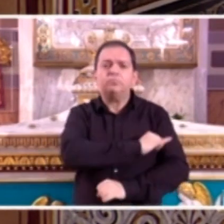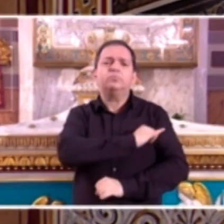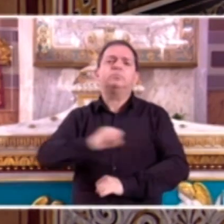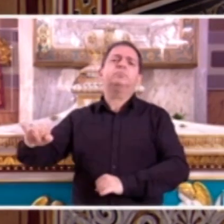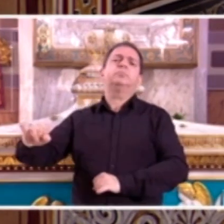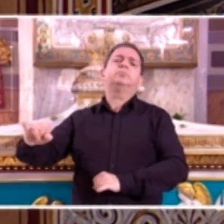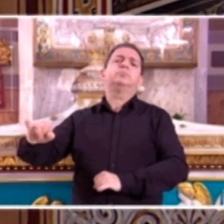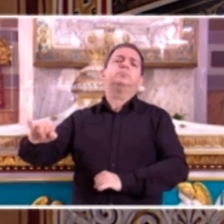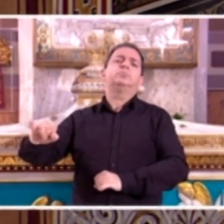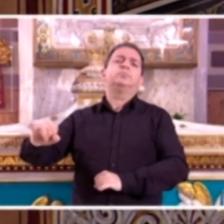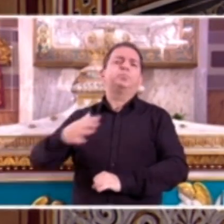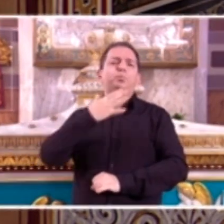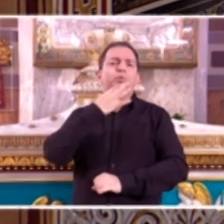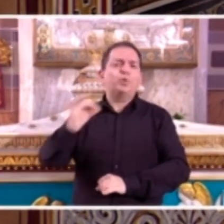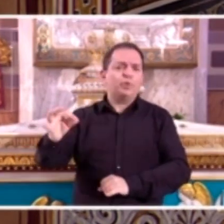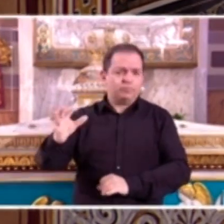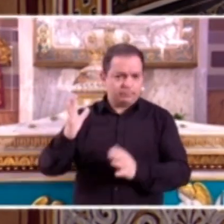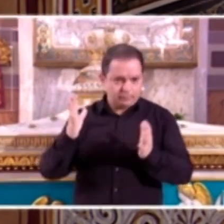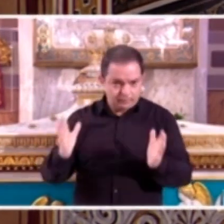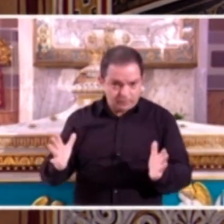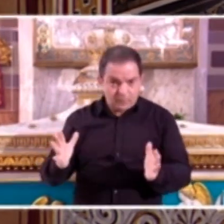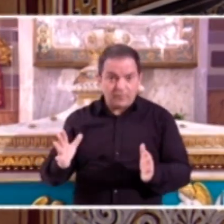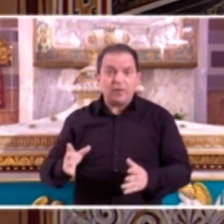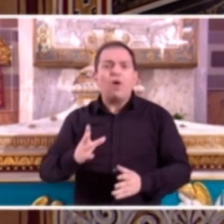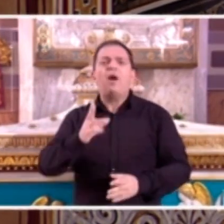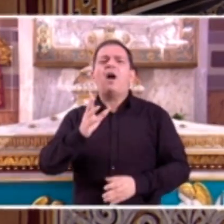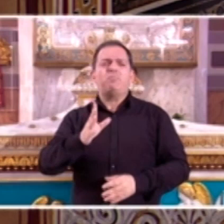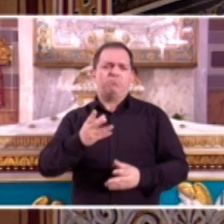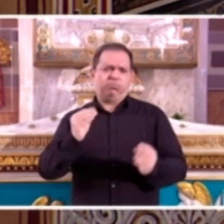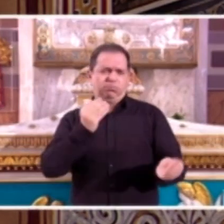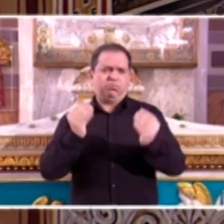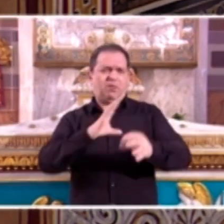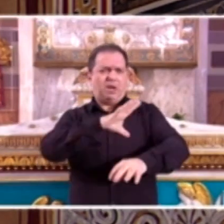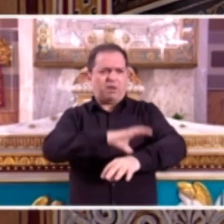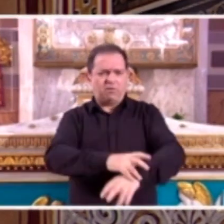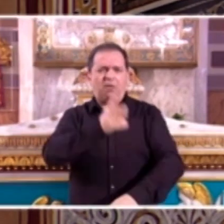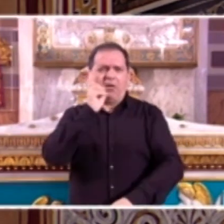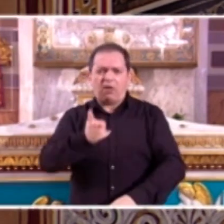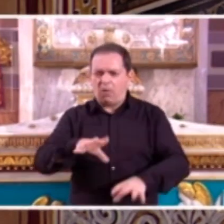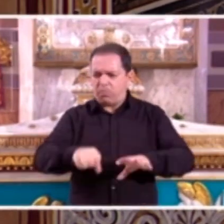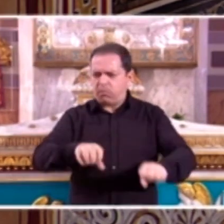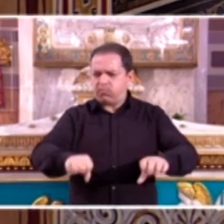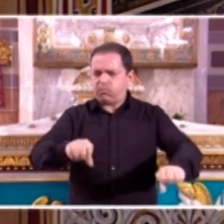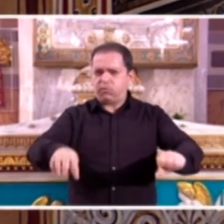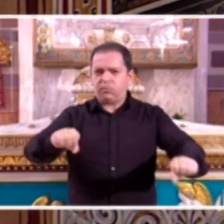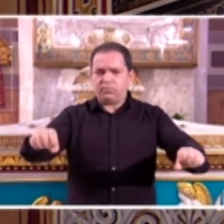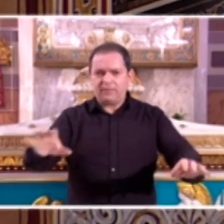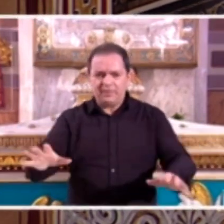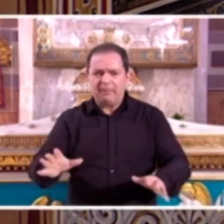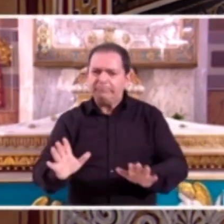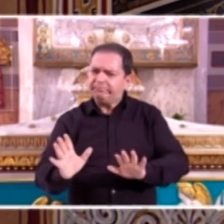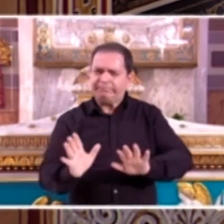καθώς θεωρεί τον θρίαμβο του κακού, γιατί γνωρίζει ότι ο